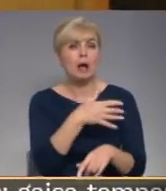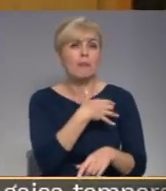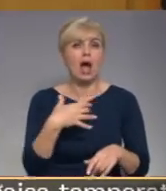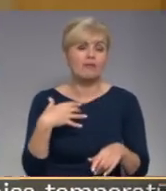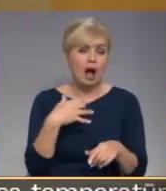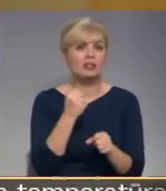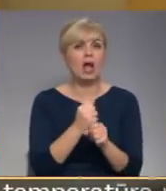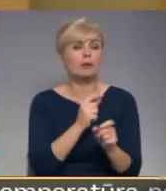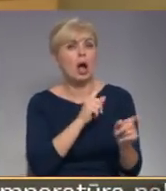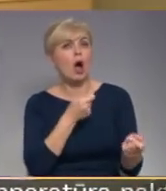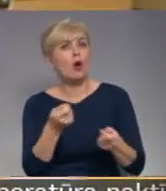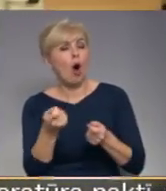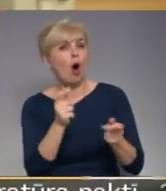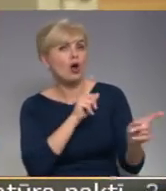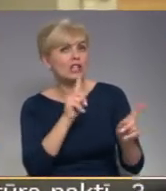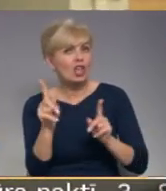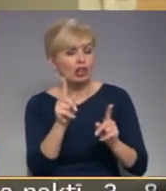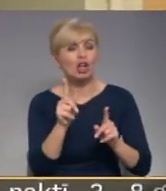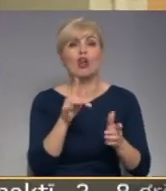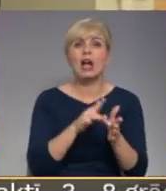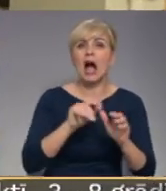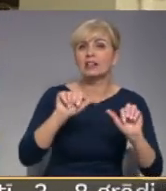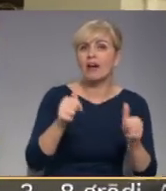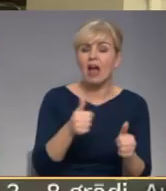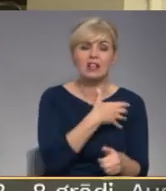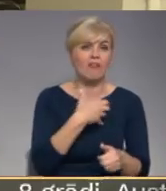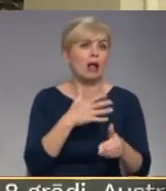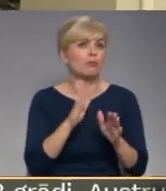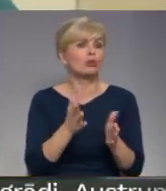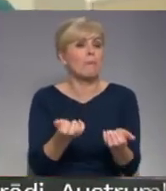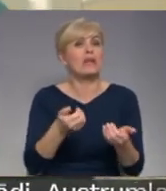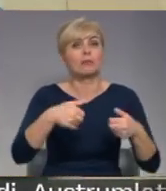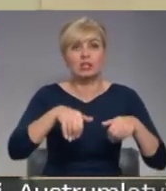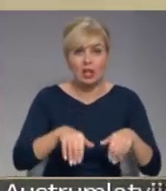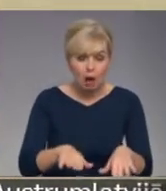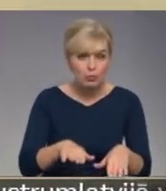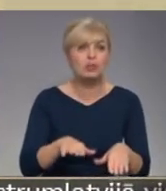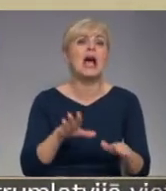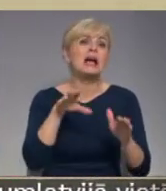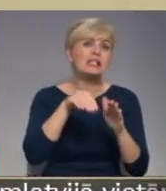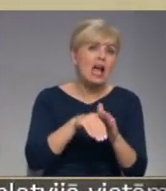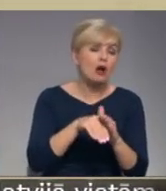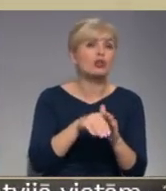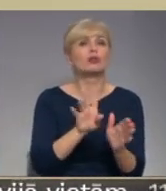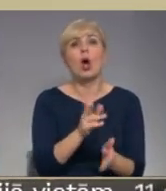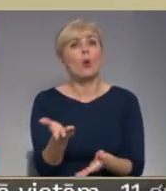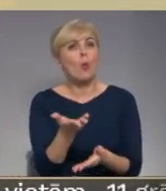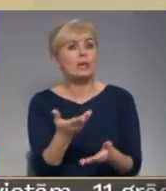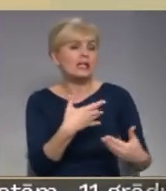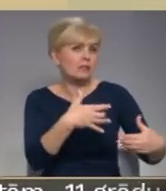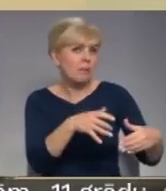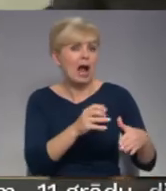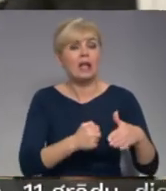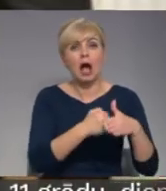darba koordinēšanu un to, kādā veidā valdībā tiek pieņemti lēmumi. Iespējamais valdības sastāvs un tas, kuras partijas varētu